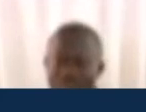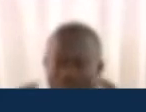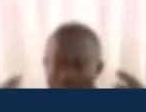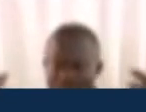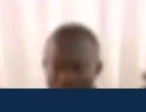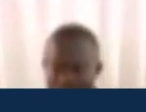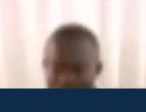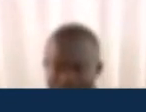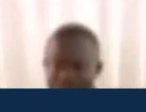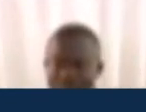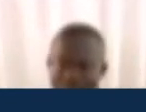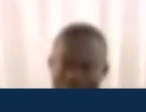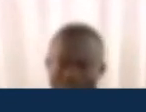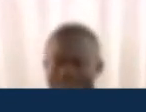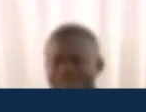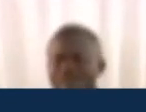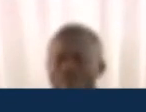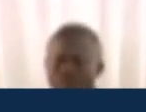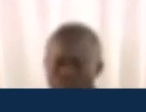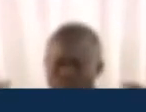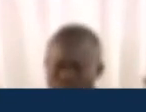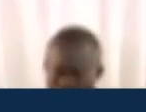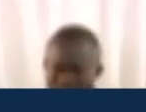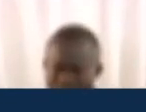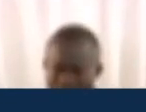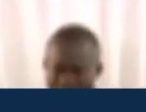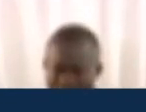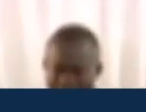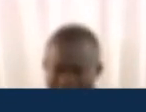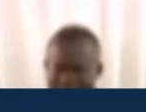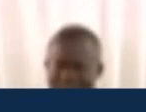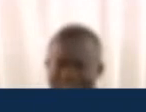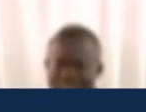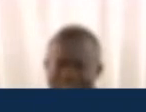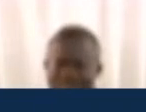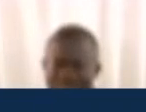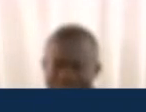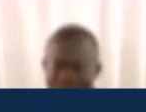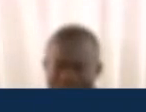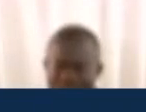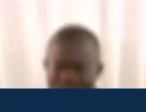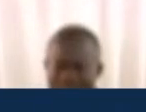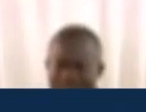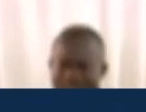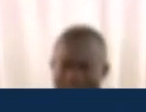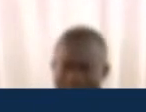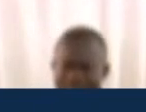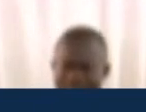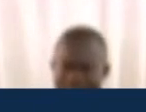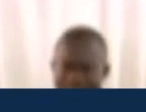kwaguka no kugwira Bine ishema umukobwa